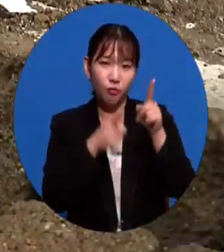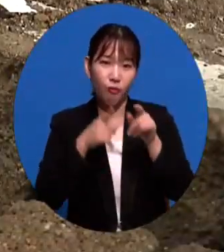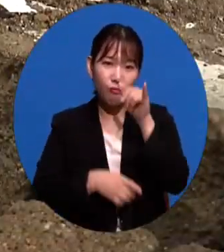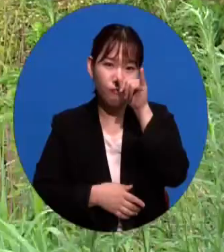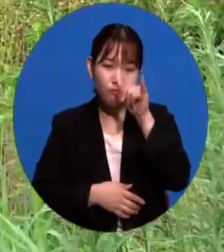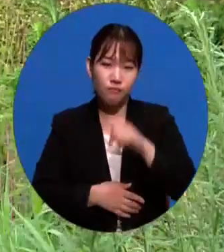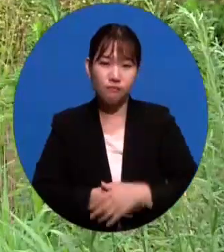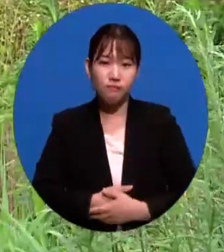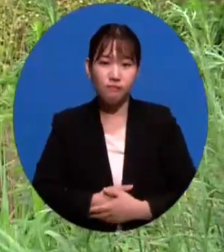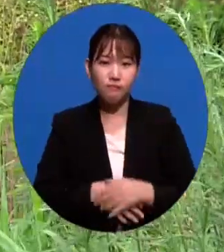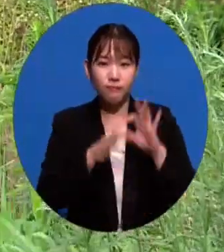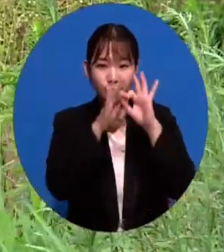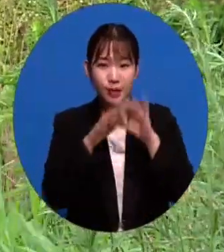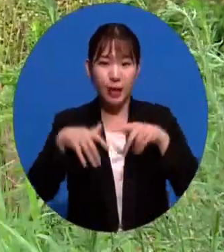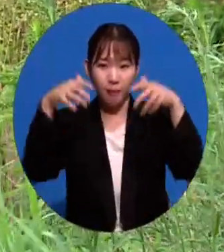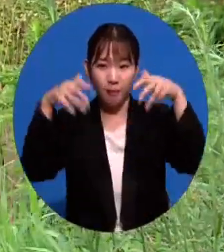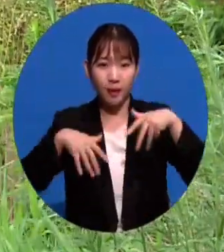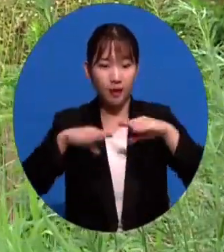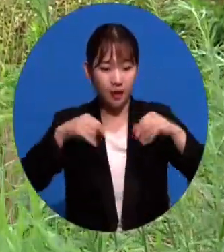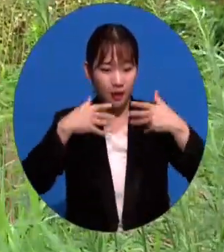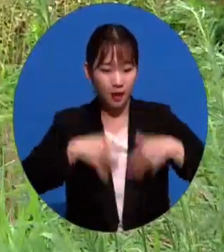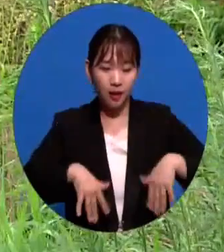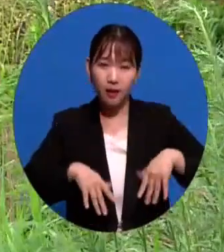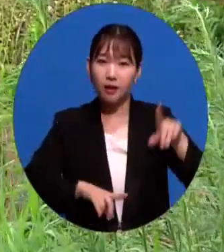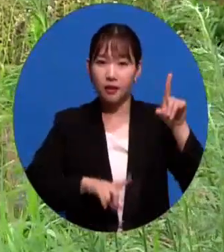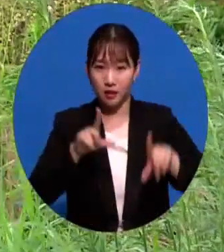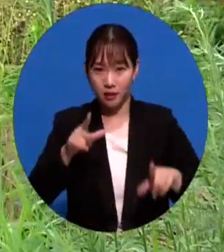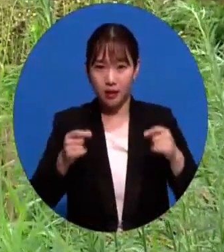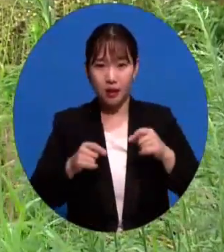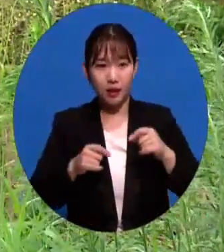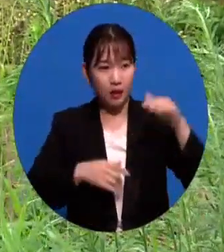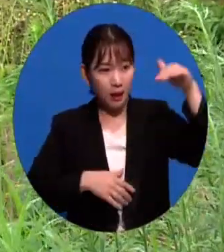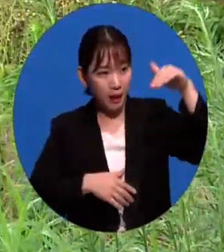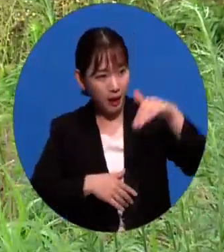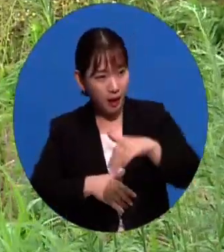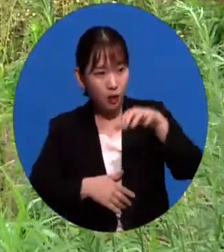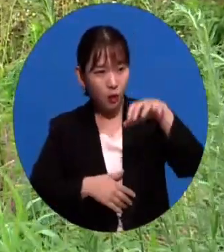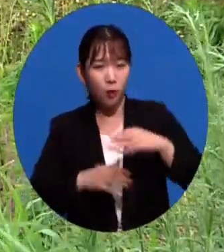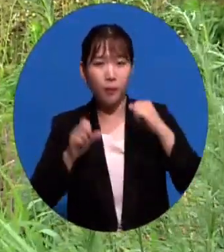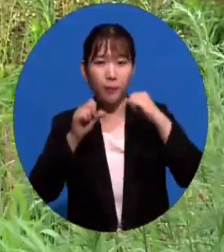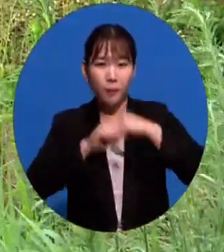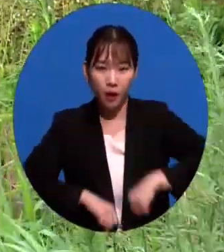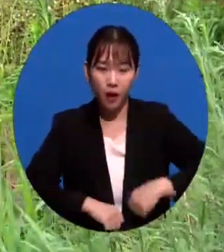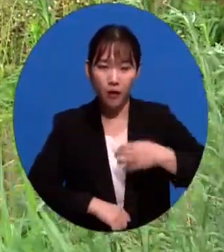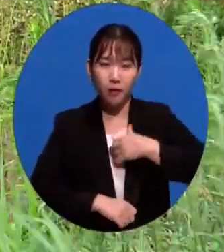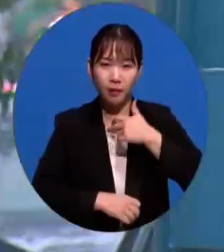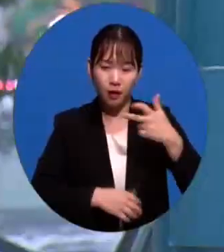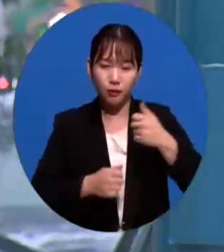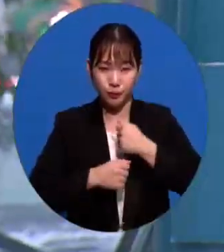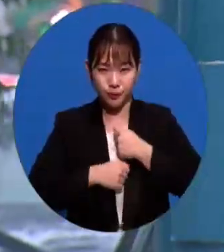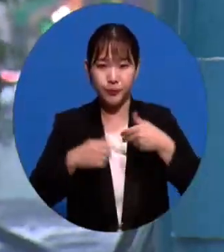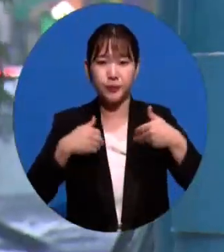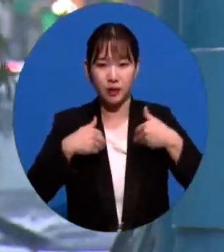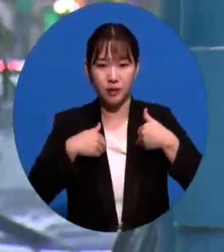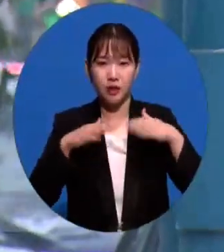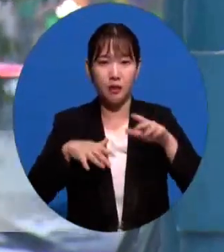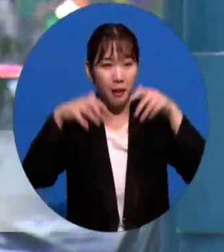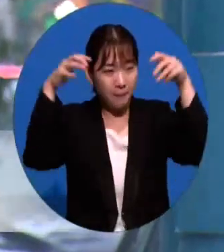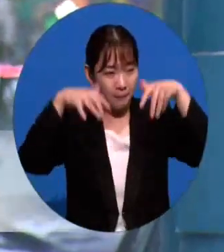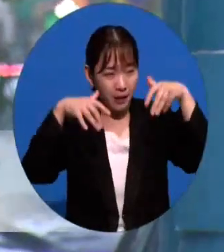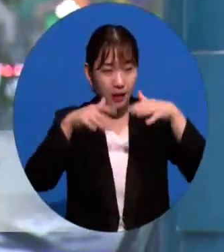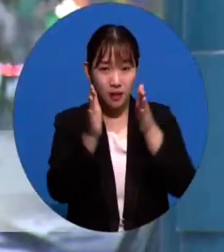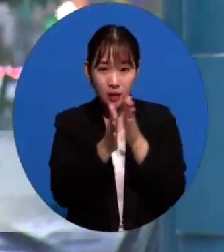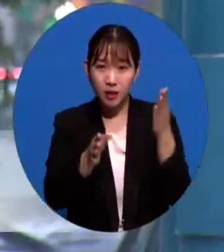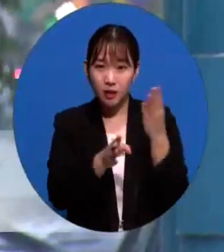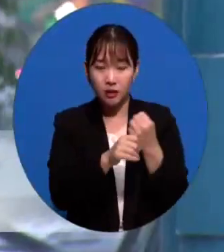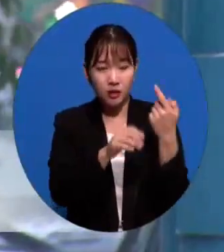접수됐습니다. 계속된 비로 지반이 약해진 상황에서 이 같은 급경사지는 붕괴 위험이 높아 주의가 필요합니다. 이번 장맛비가